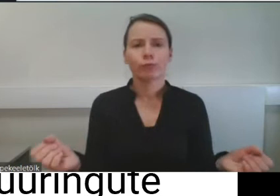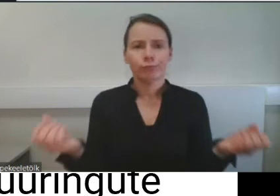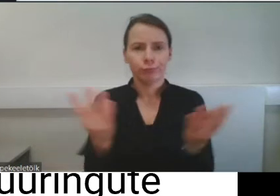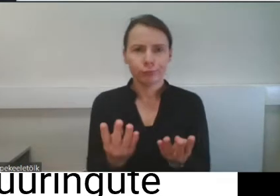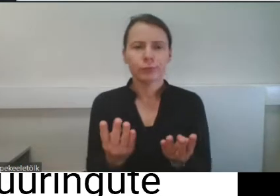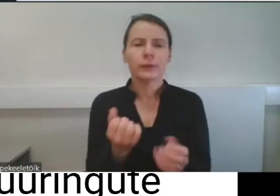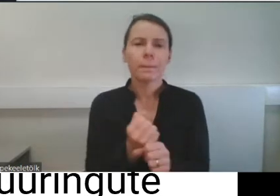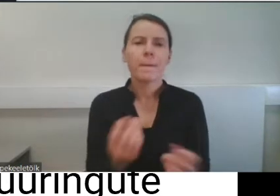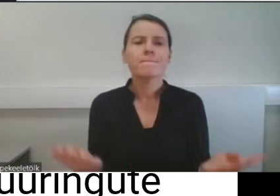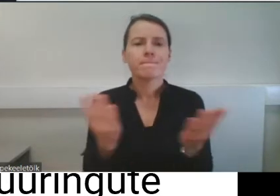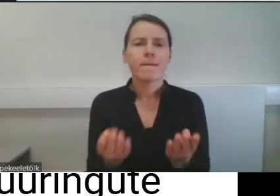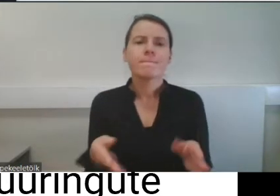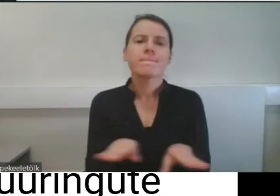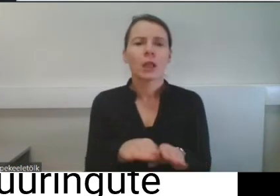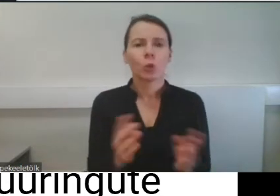siis lisasime nagu